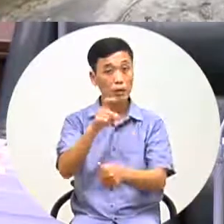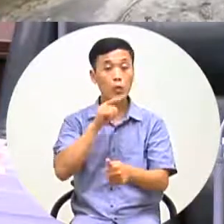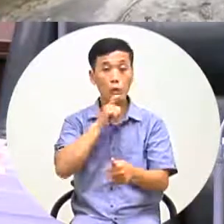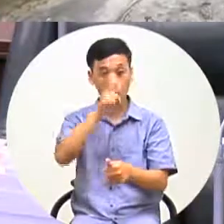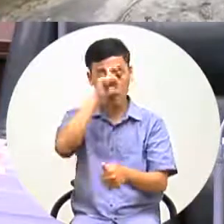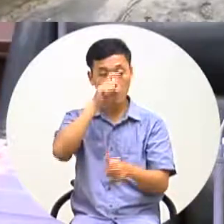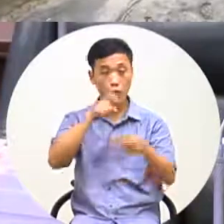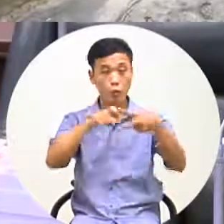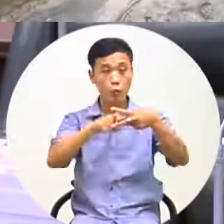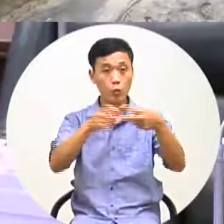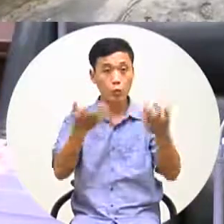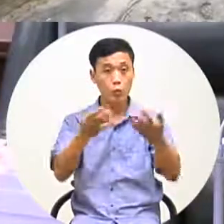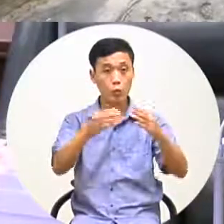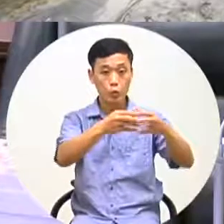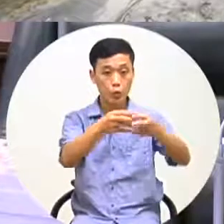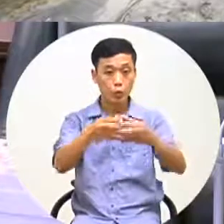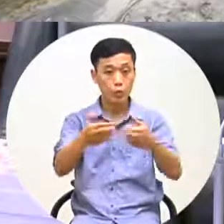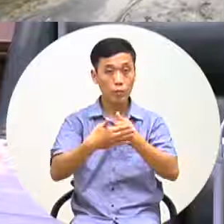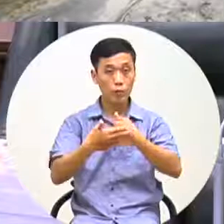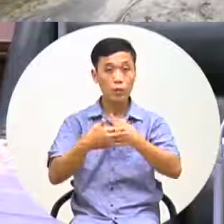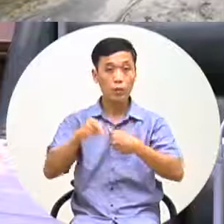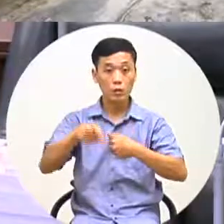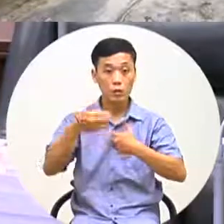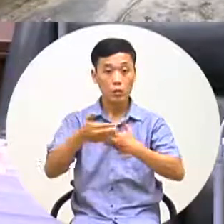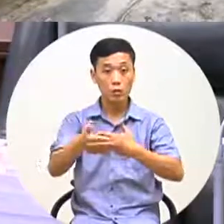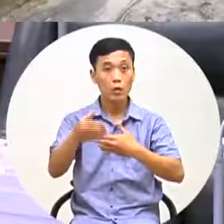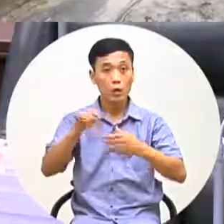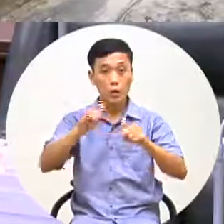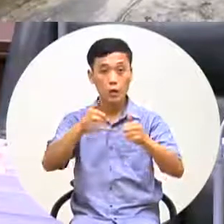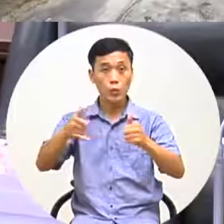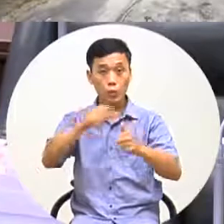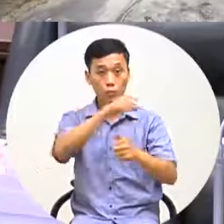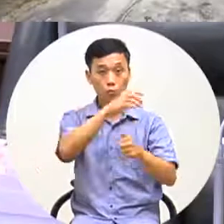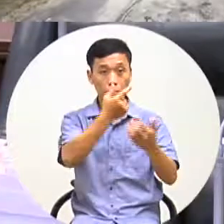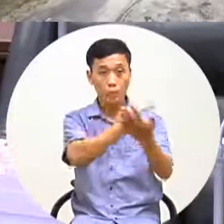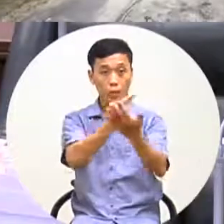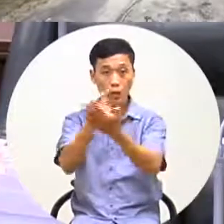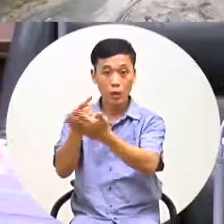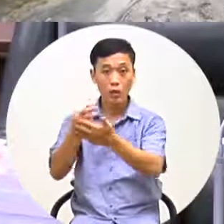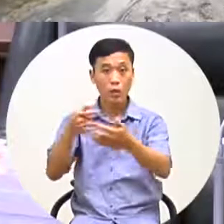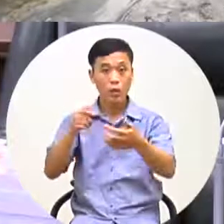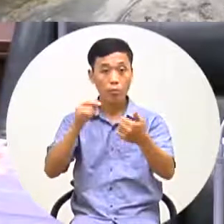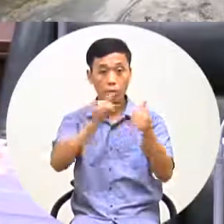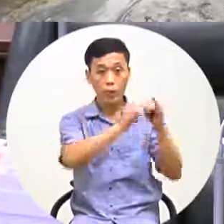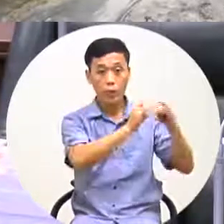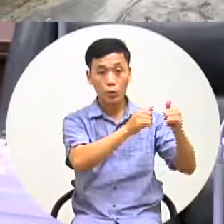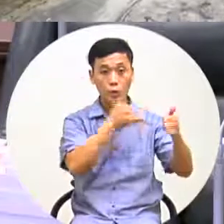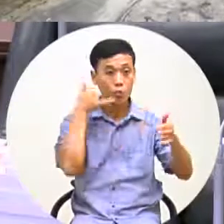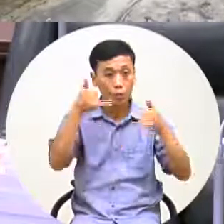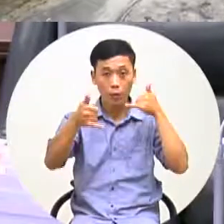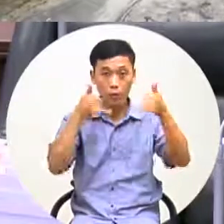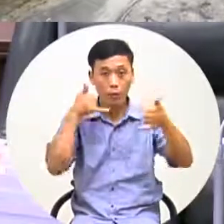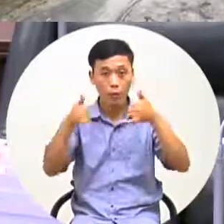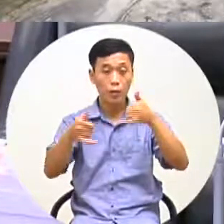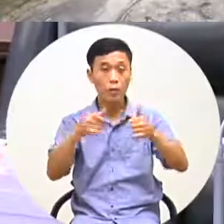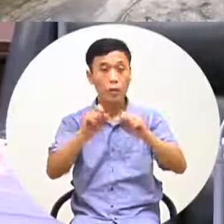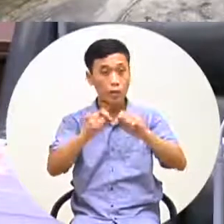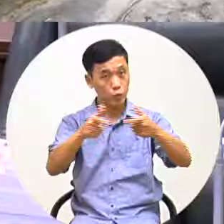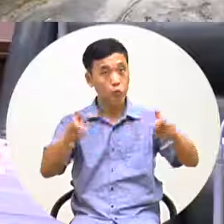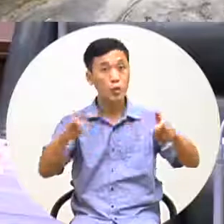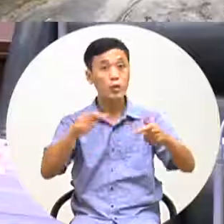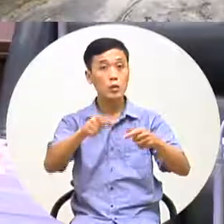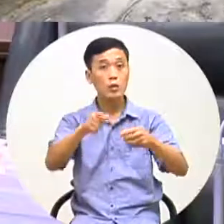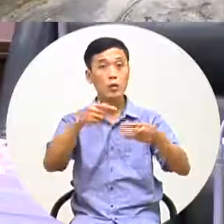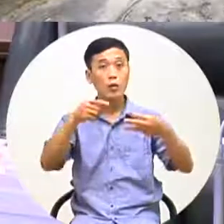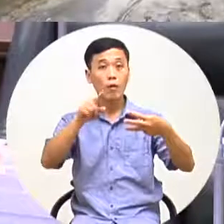在这过程中，不同的议员有接受到不同的 case， 那我也蛮肯定，泛亚工程对于整个零损案，他们在